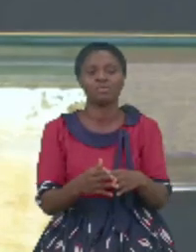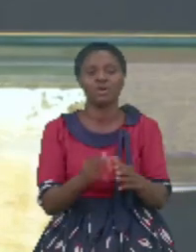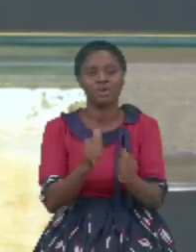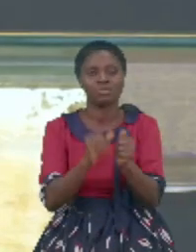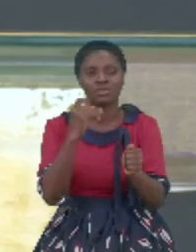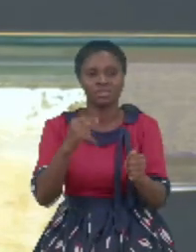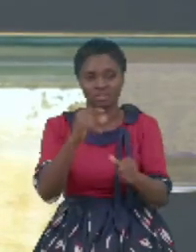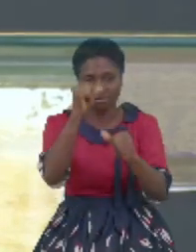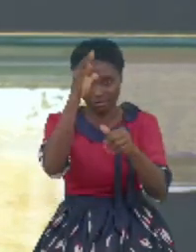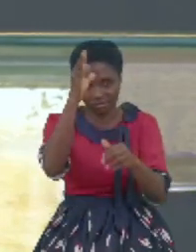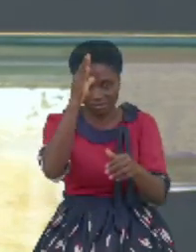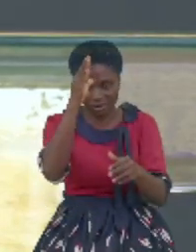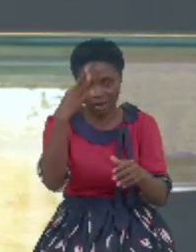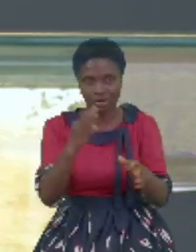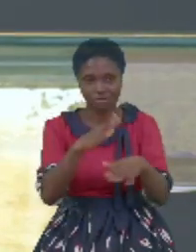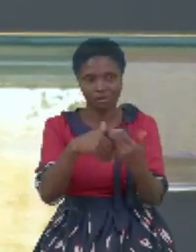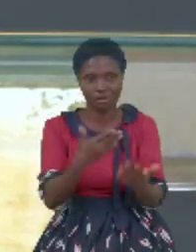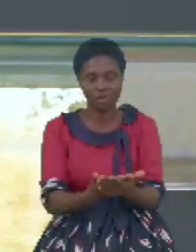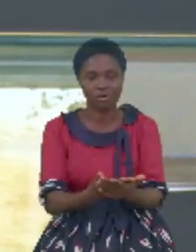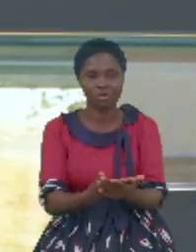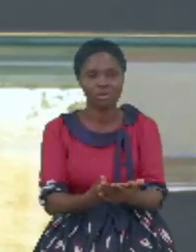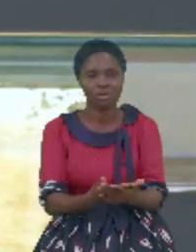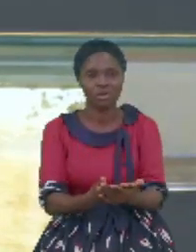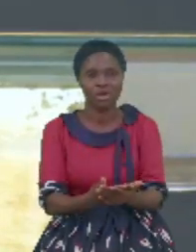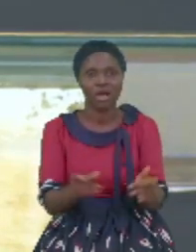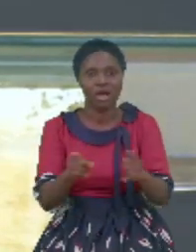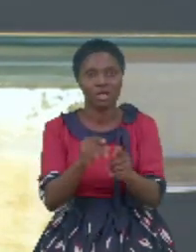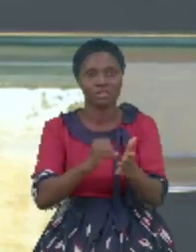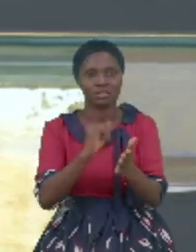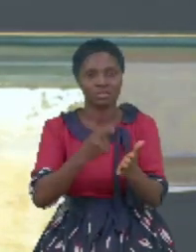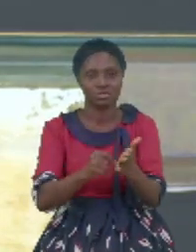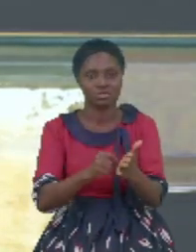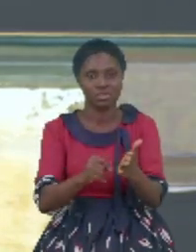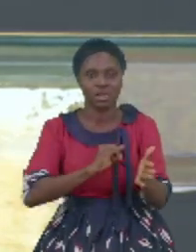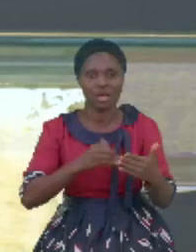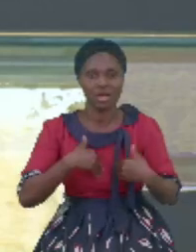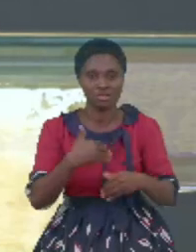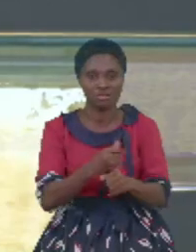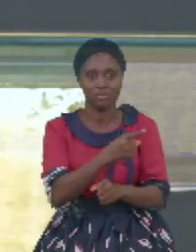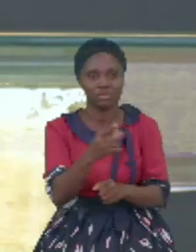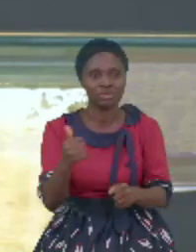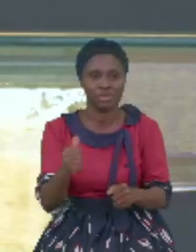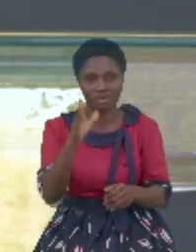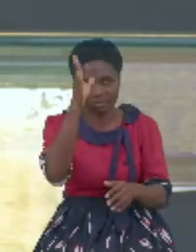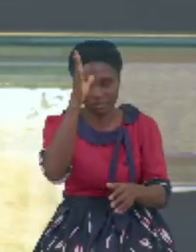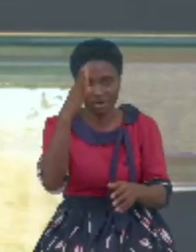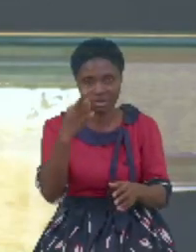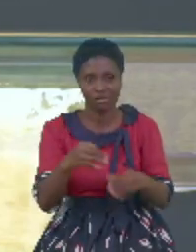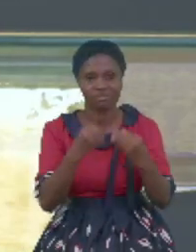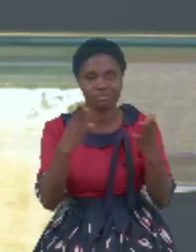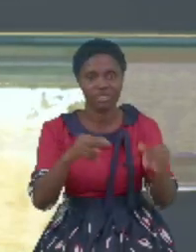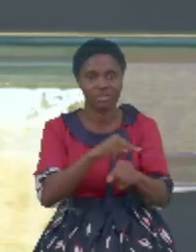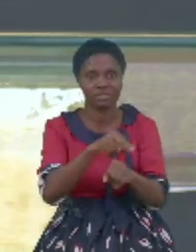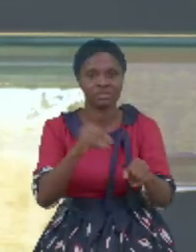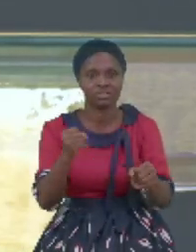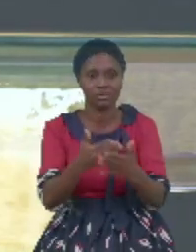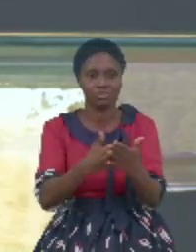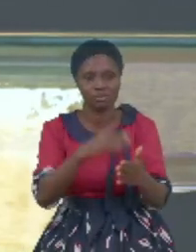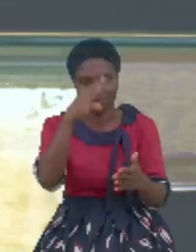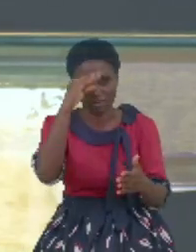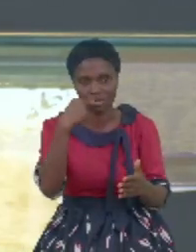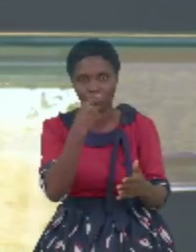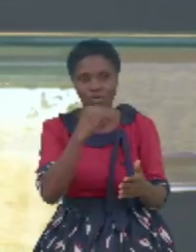écrit. Je t'ai établi Père d'un grand nombre de nations. Il est notre Père devant celui auquel